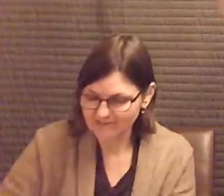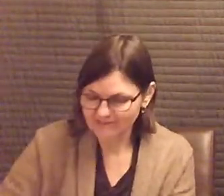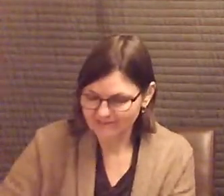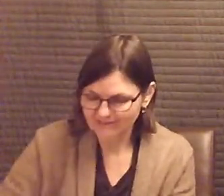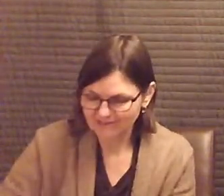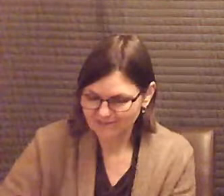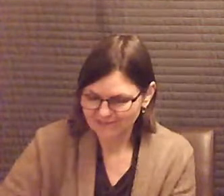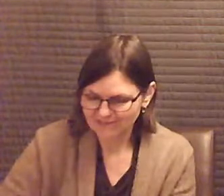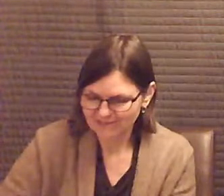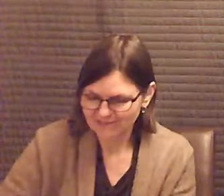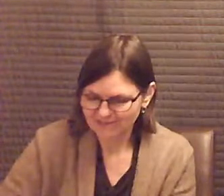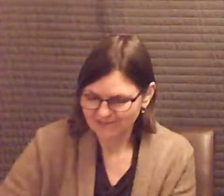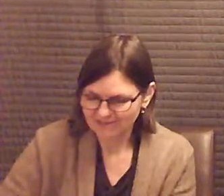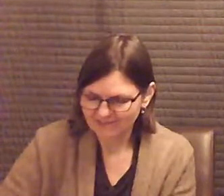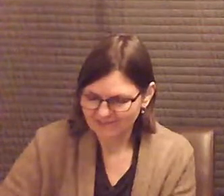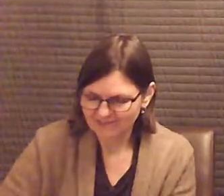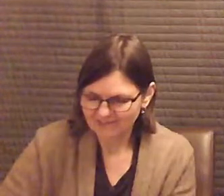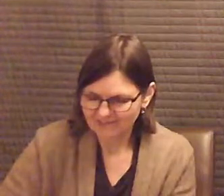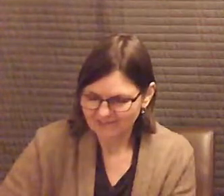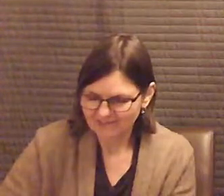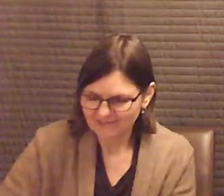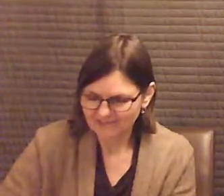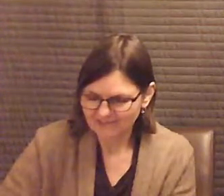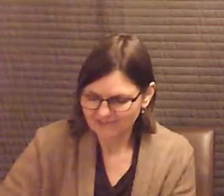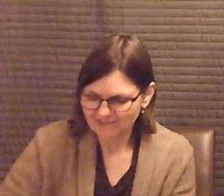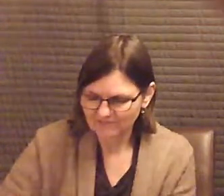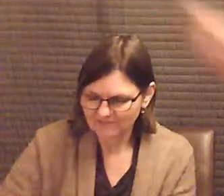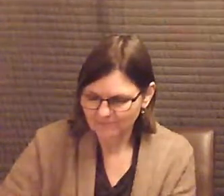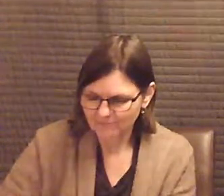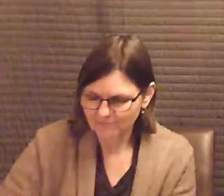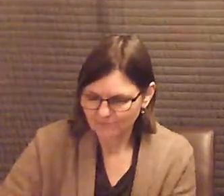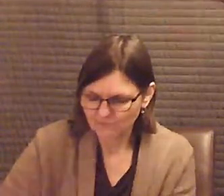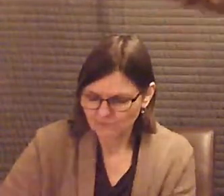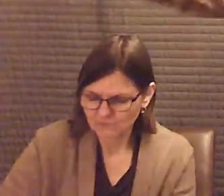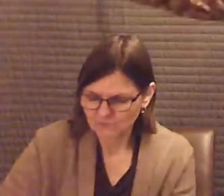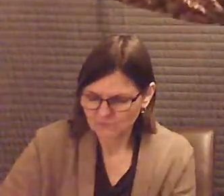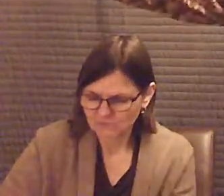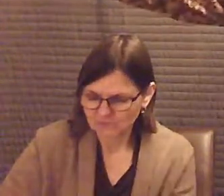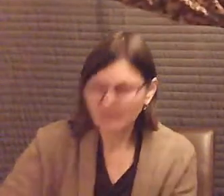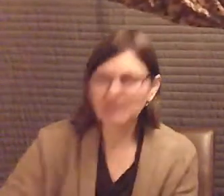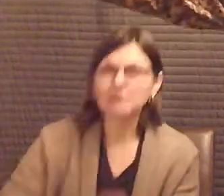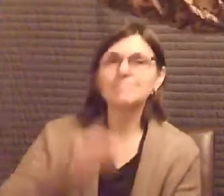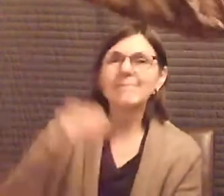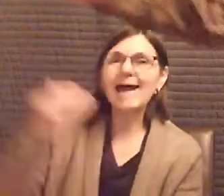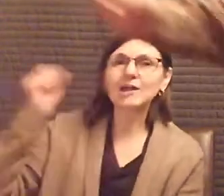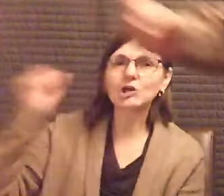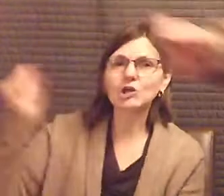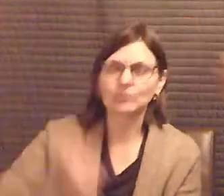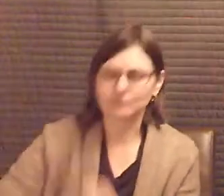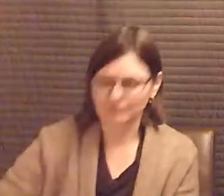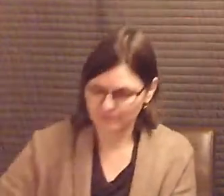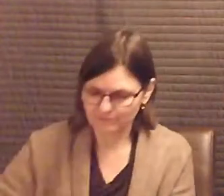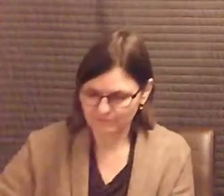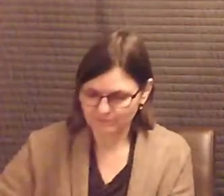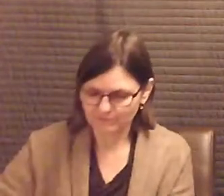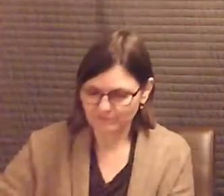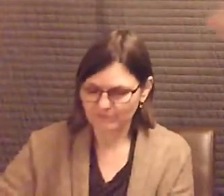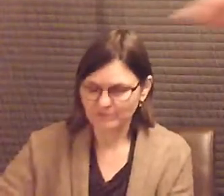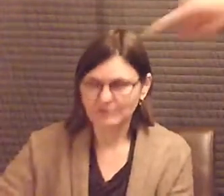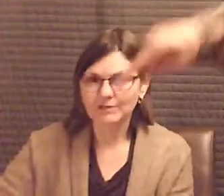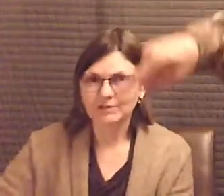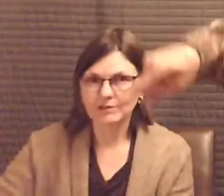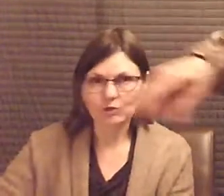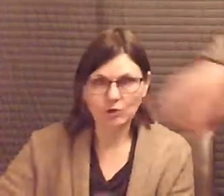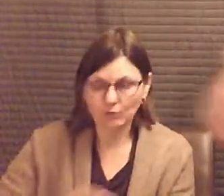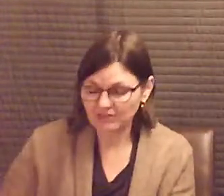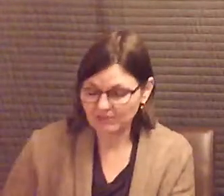heel believe in ja en ze zijn heel be lezen wie in mij gelooft please laat